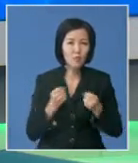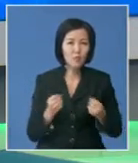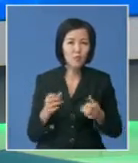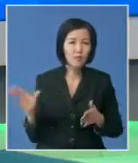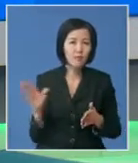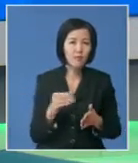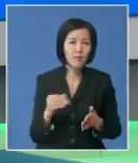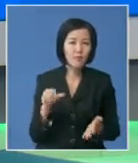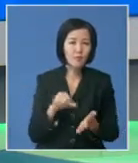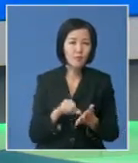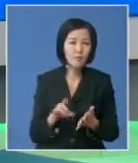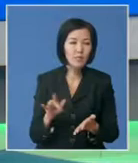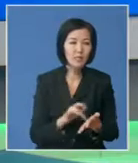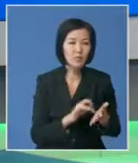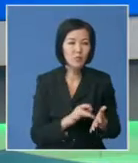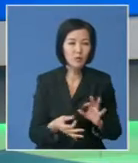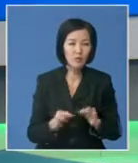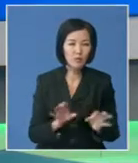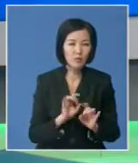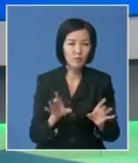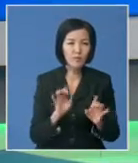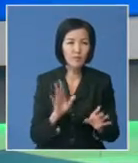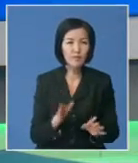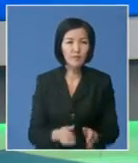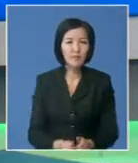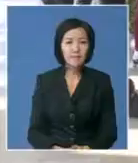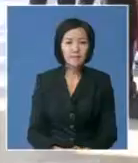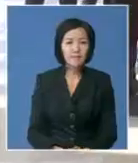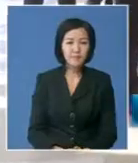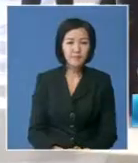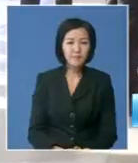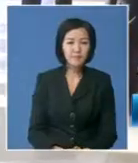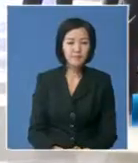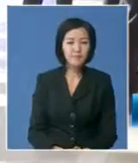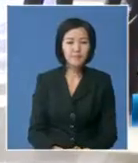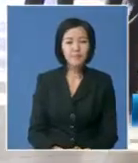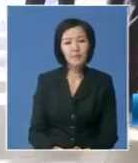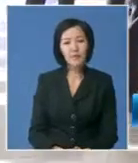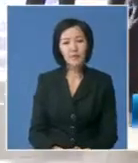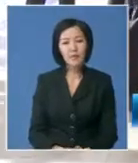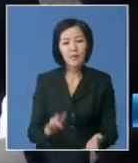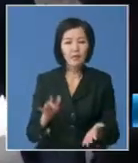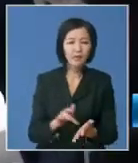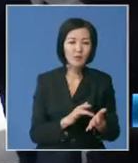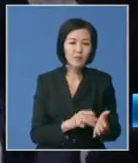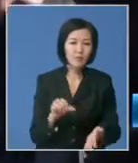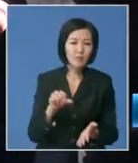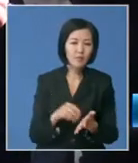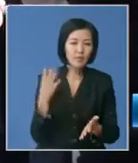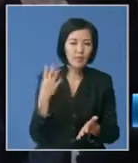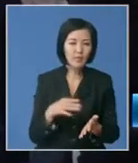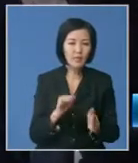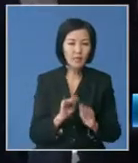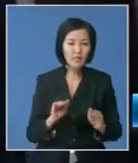участники экскурсии подробности в материале до мира они этого в экскурсии приняли участие около 40 сирот из